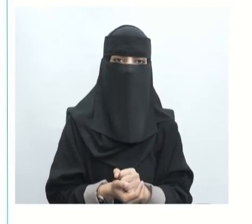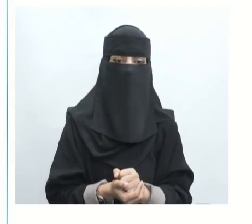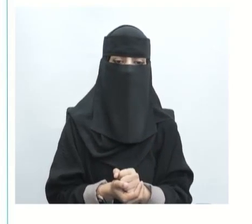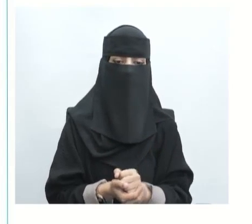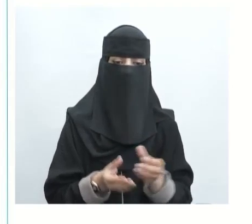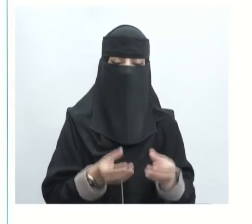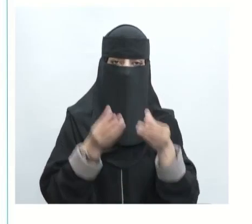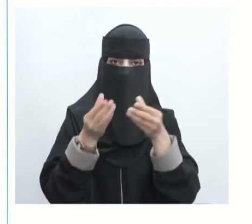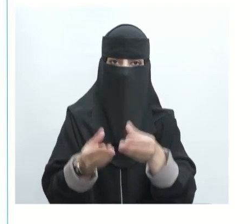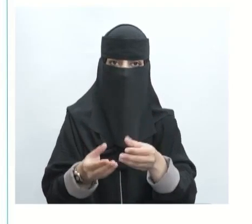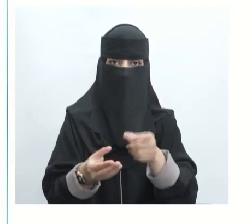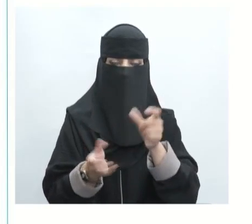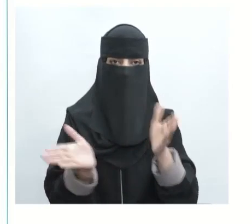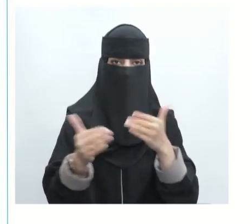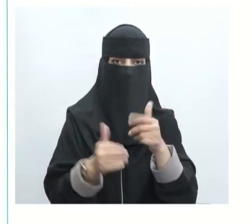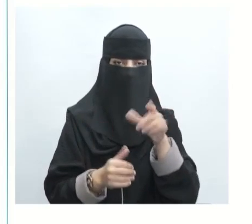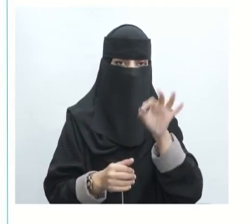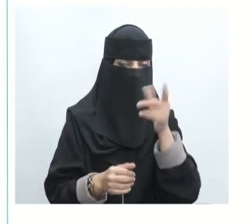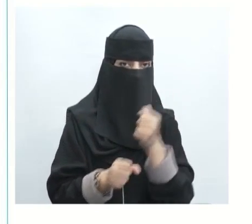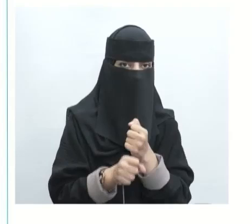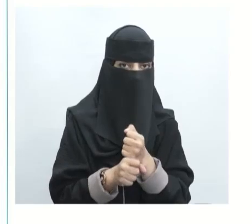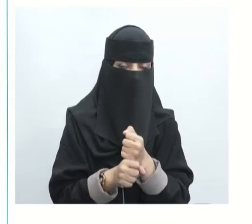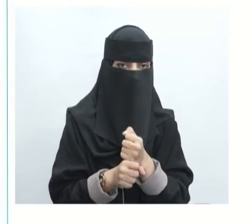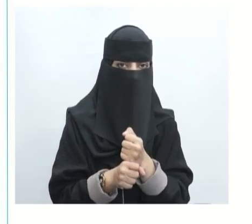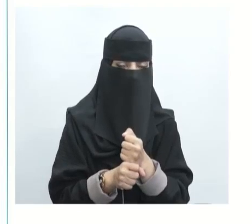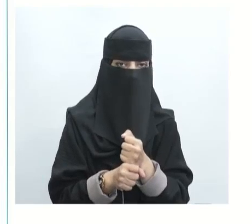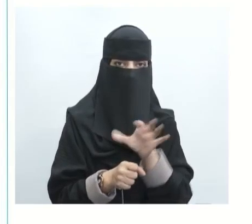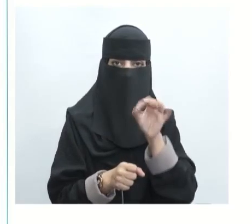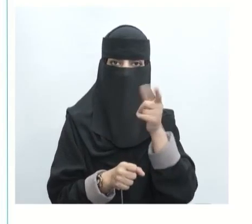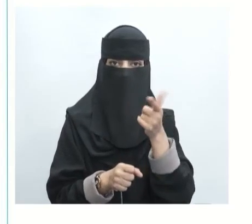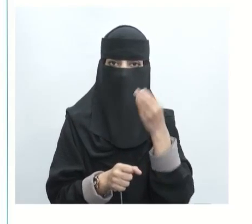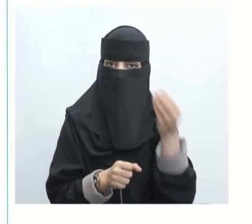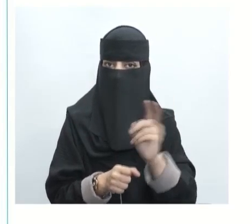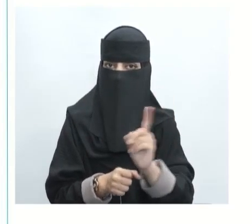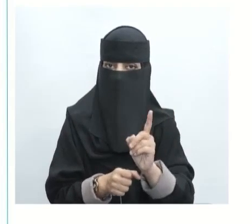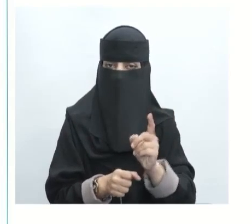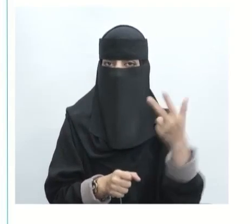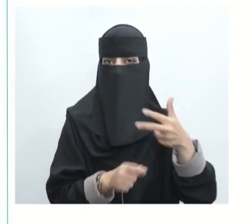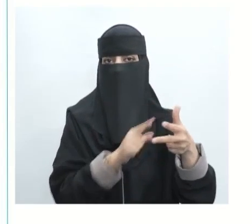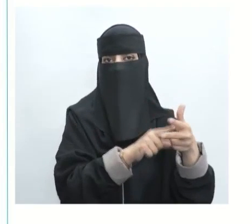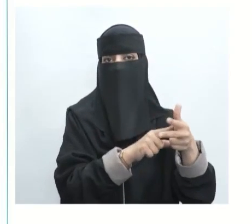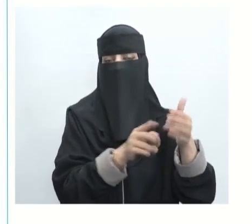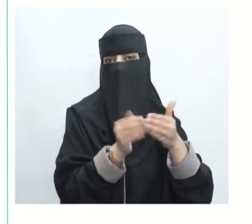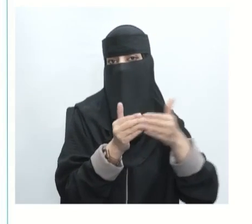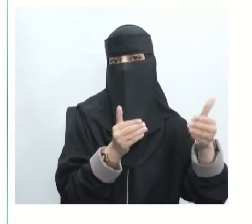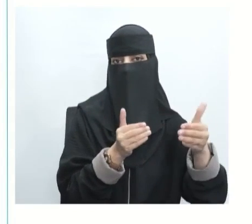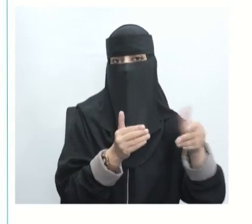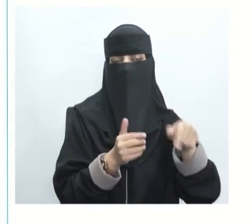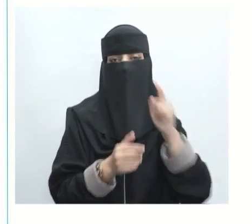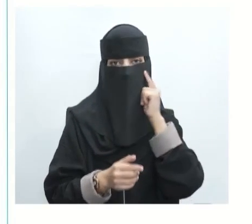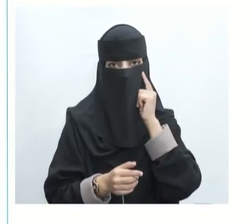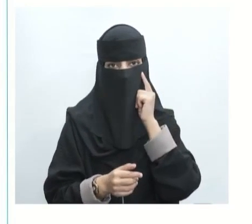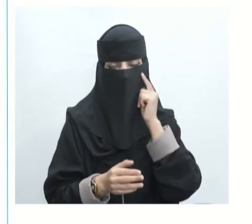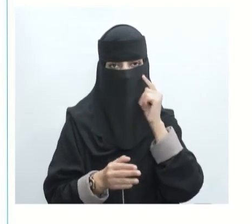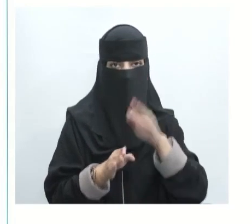تسلمت طالبات الجوائز إلا من؟ إلا الغائبات. إذا أنا أخرجتهم منهم. ما